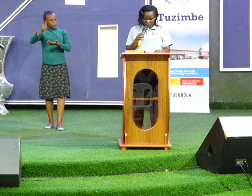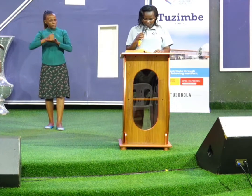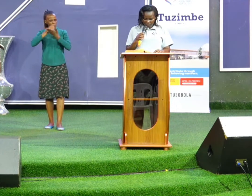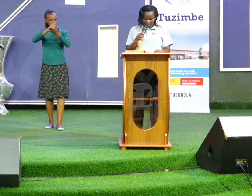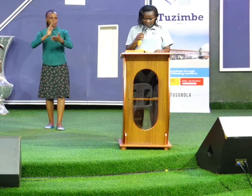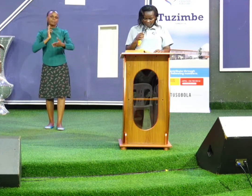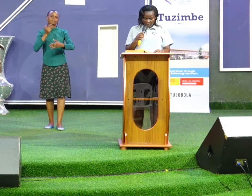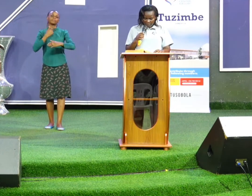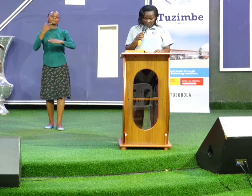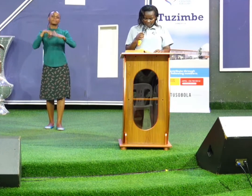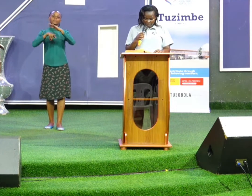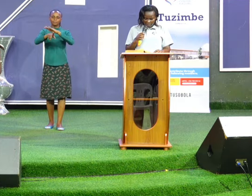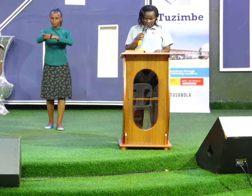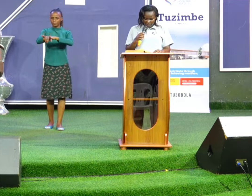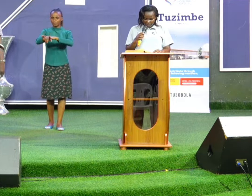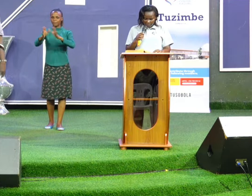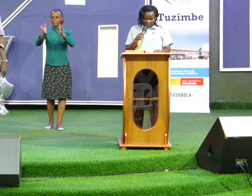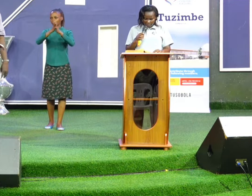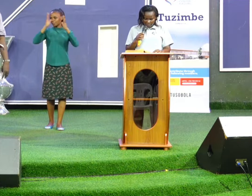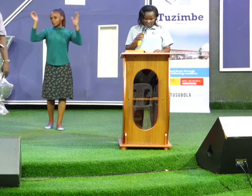nsi omwo. Haleluya.